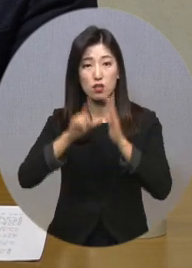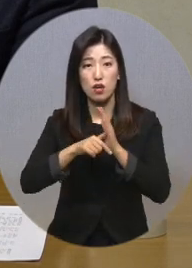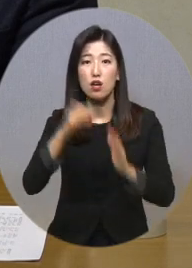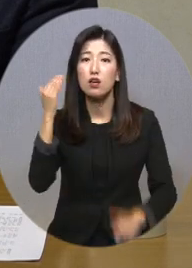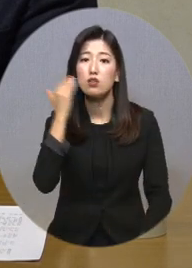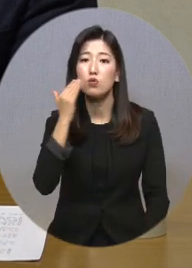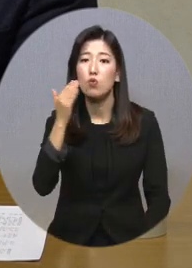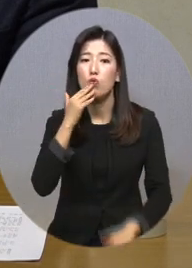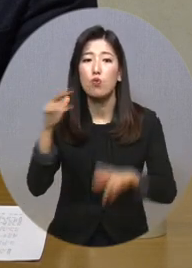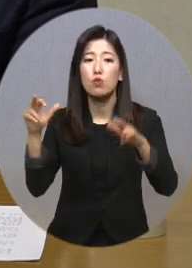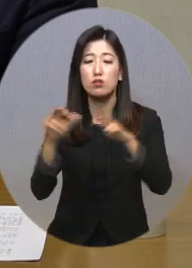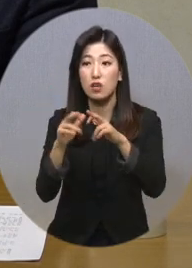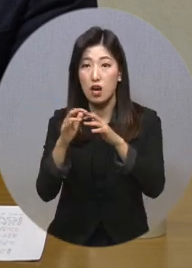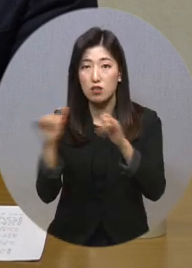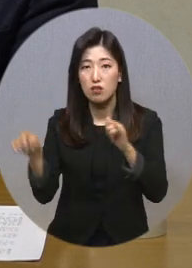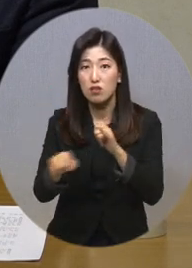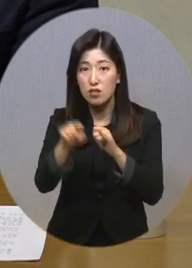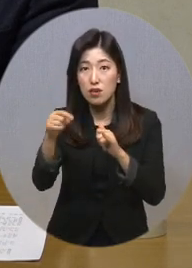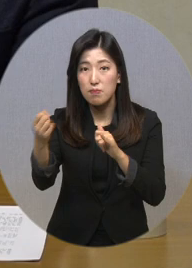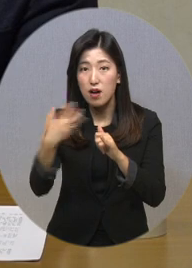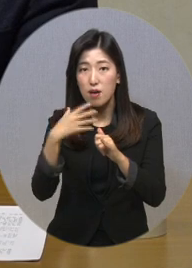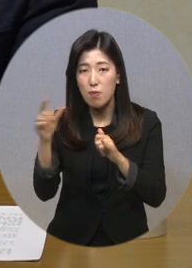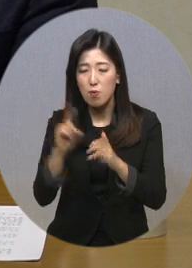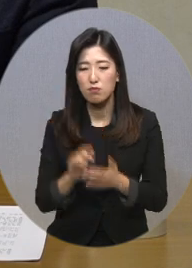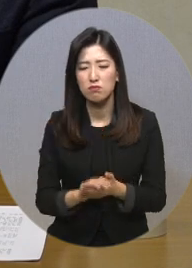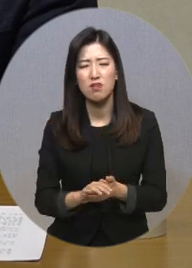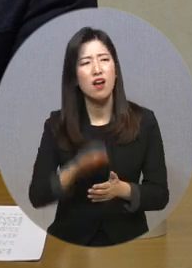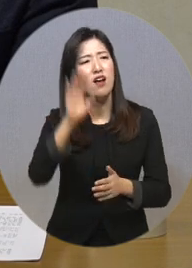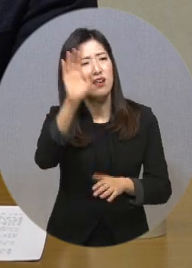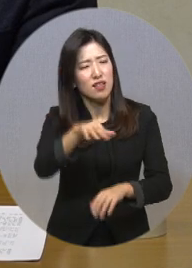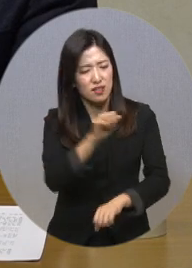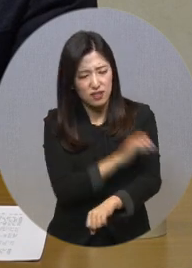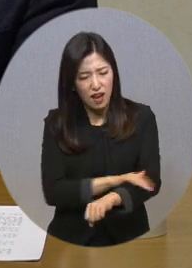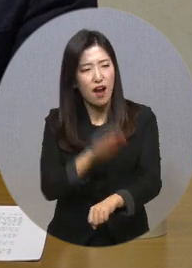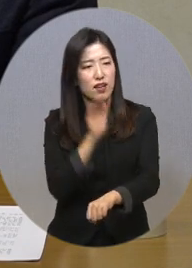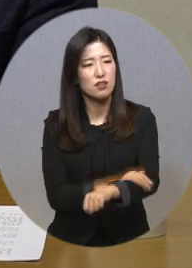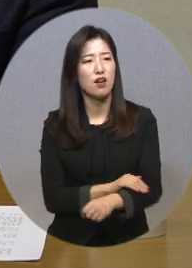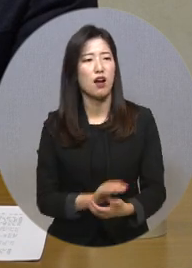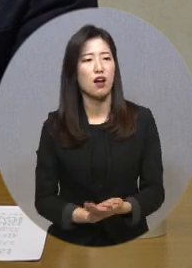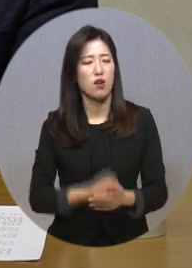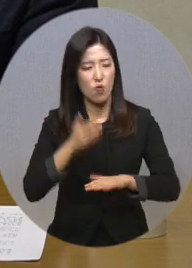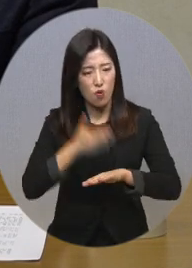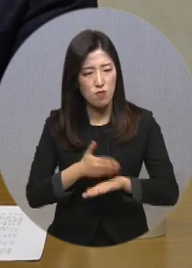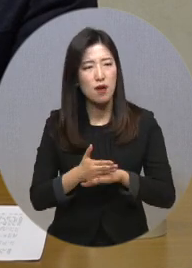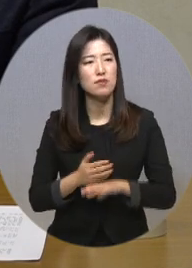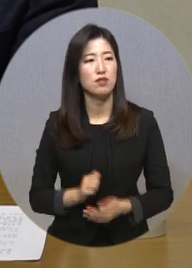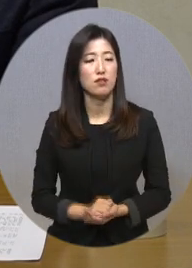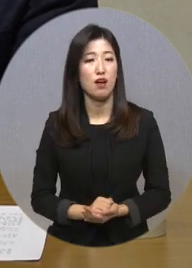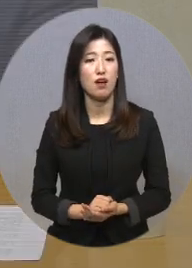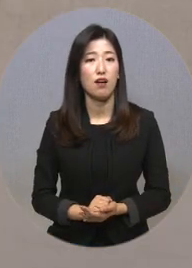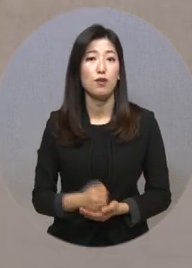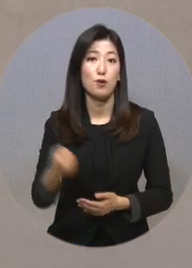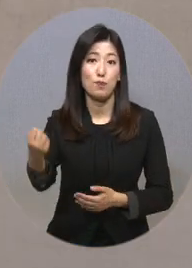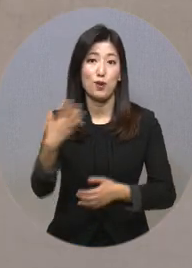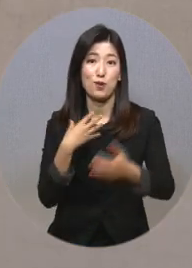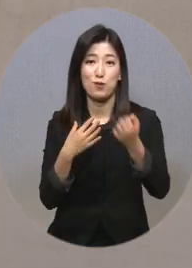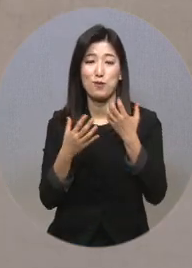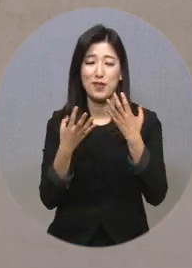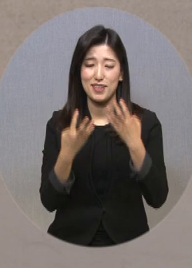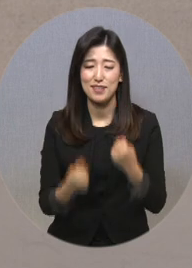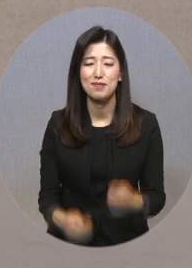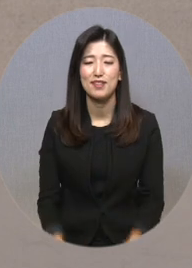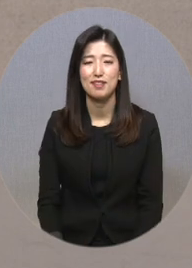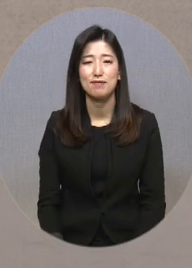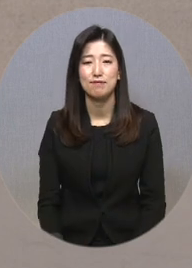청각장애인분들이 잘하셨다, 고맙다, 그렇게 뜻을 전달해 왔습니다.